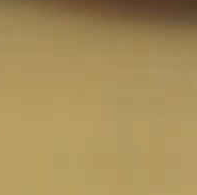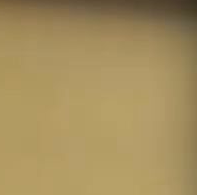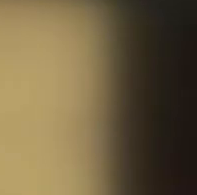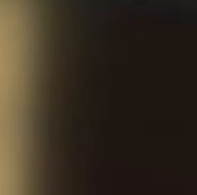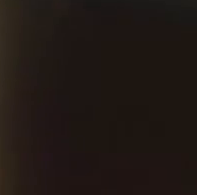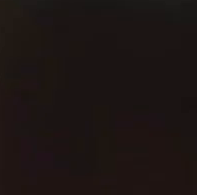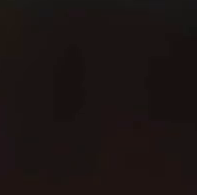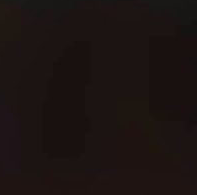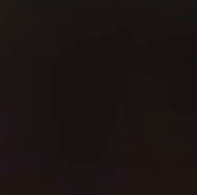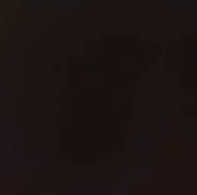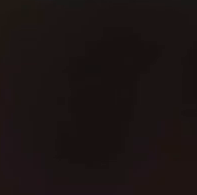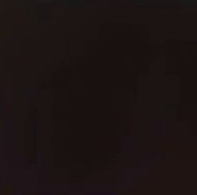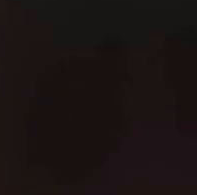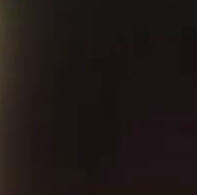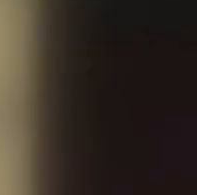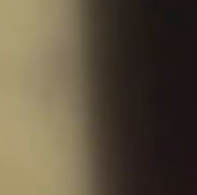වුණා.